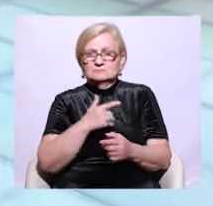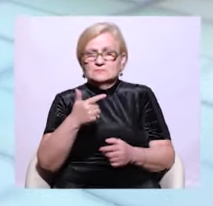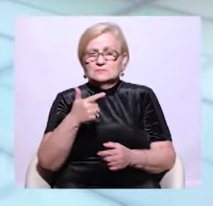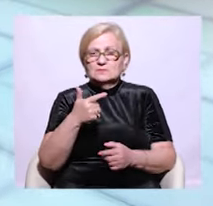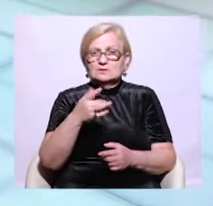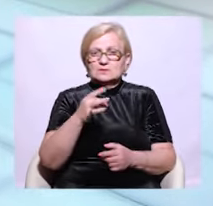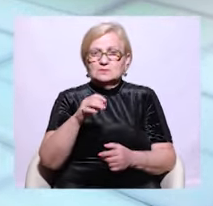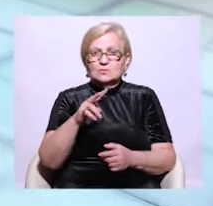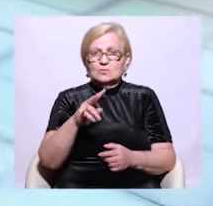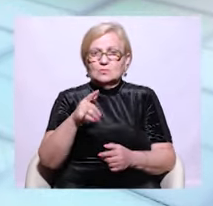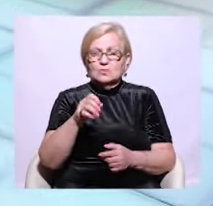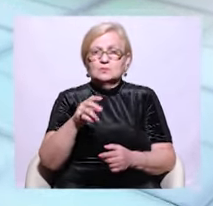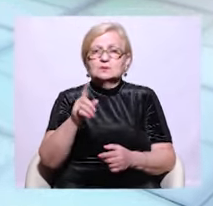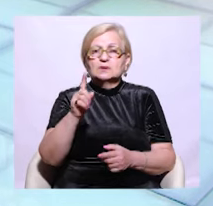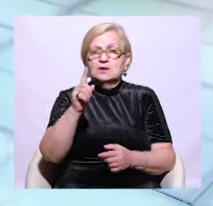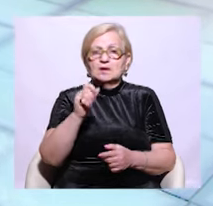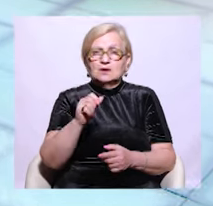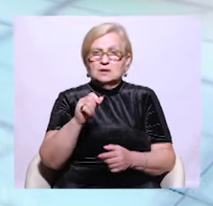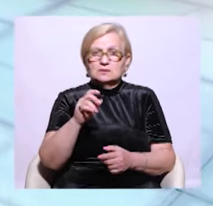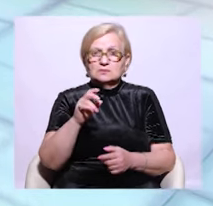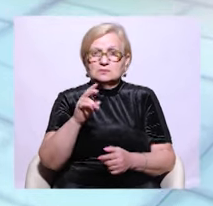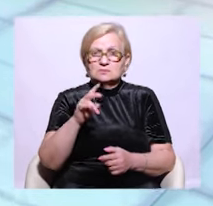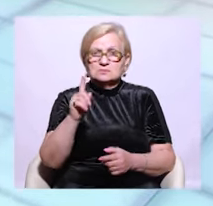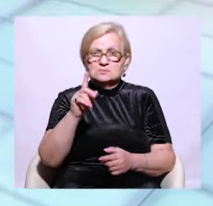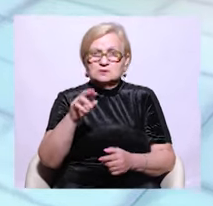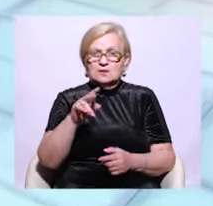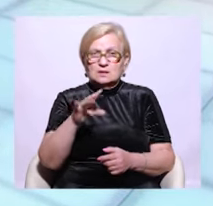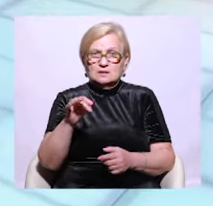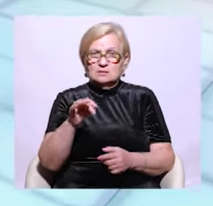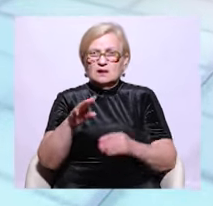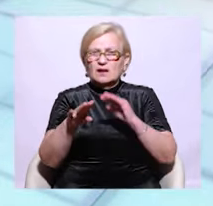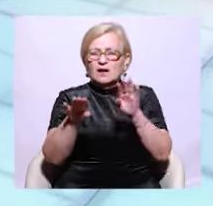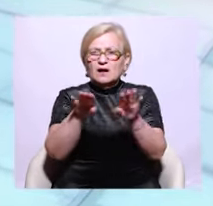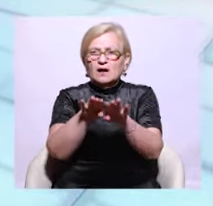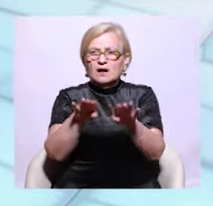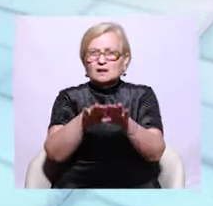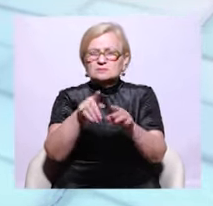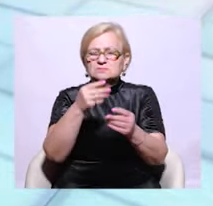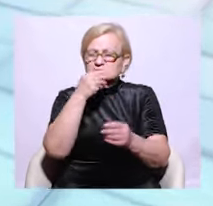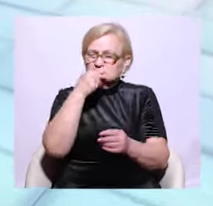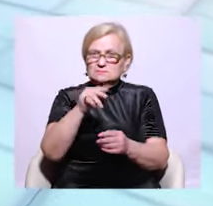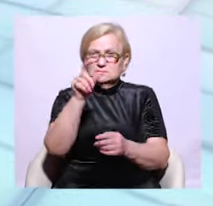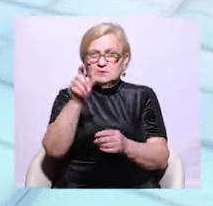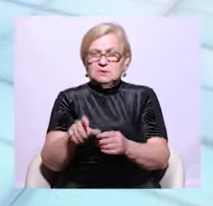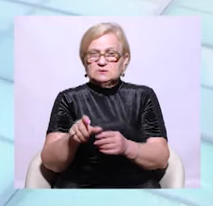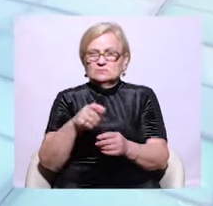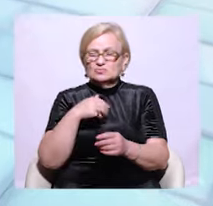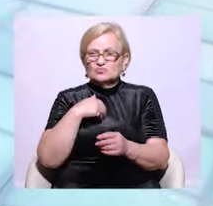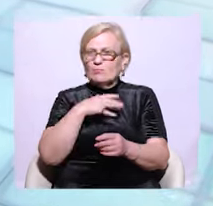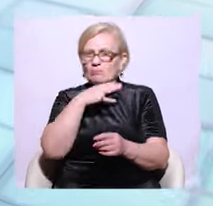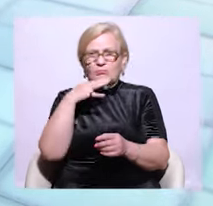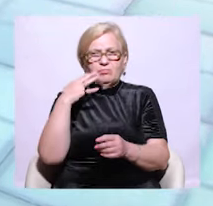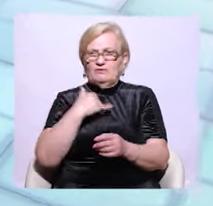გრიგოლ ხანძთელის დარი მოღვაწე ჩვენ სულ რამდენიმე, აი თითზე, ერთი ხელის თითზე ჩამოსათვლელი